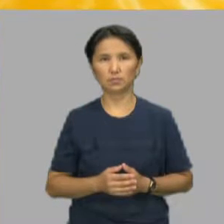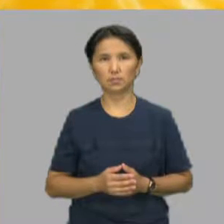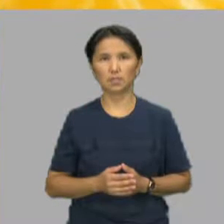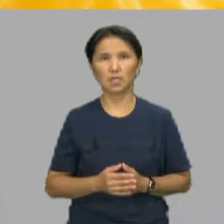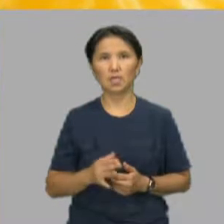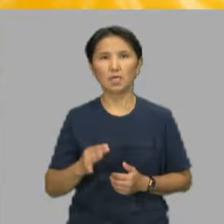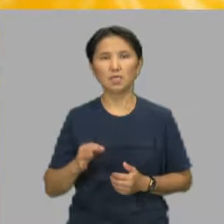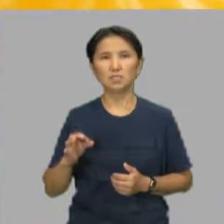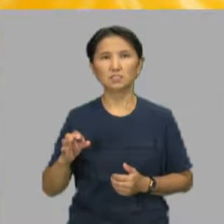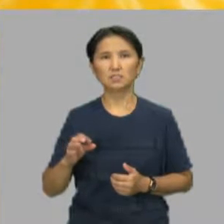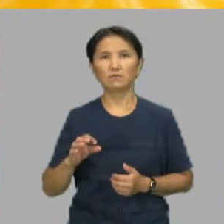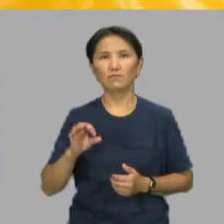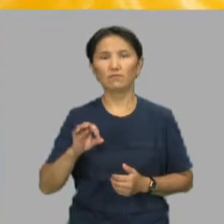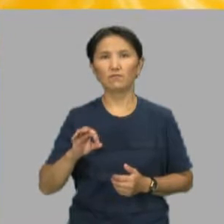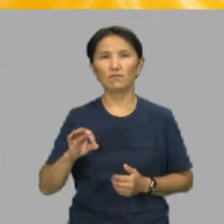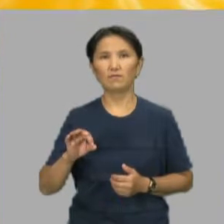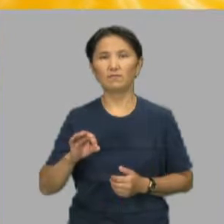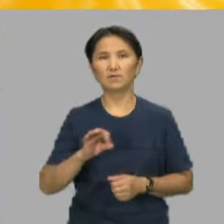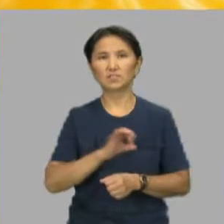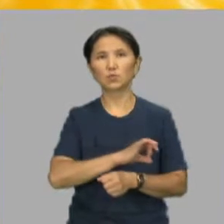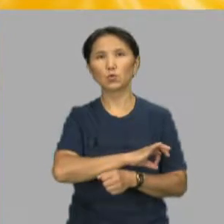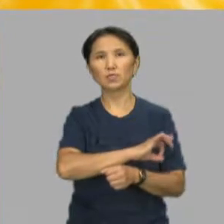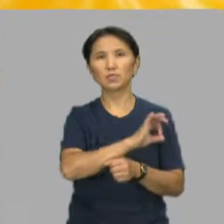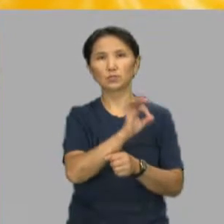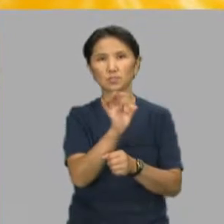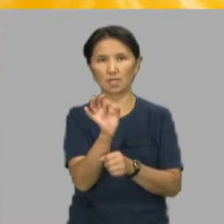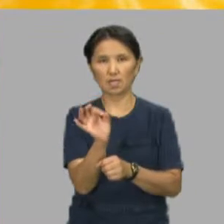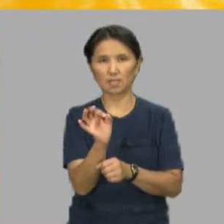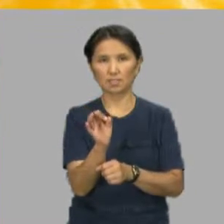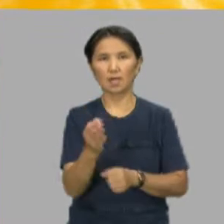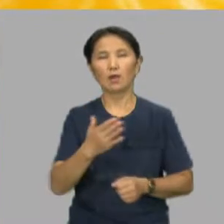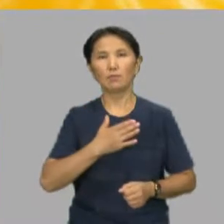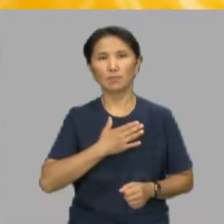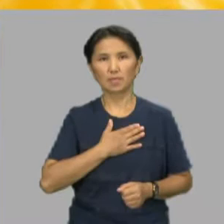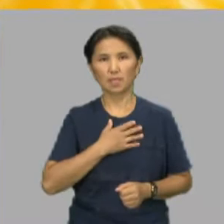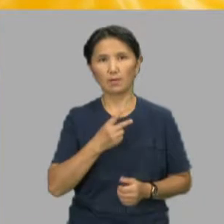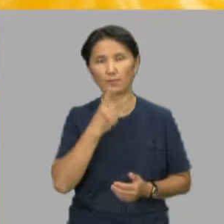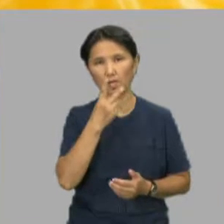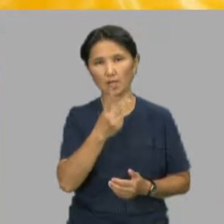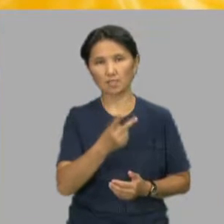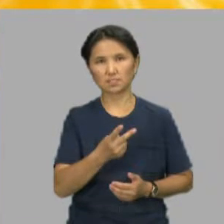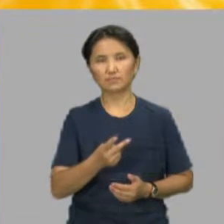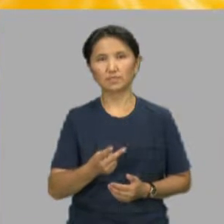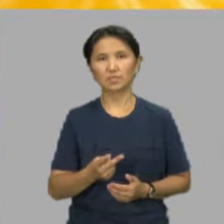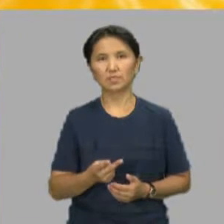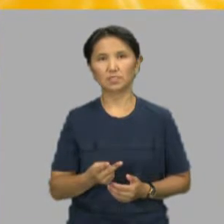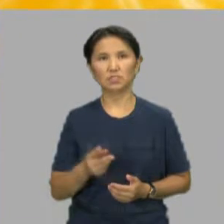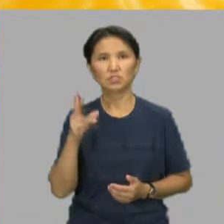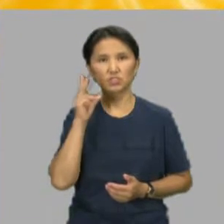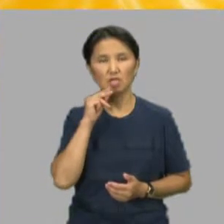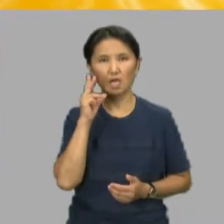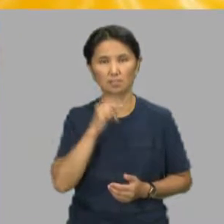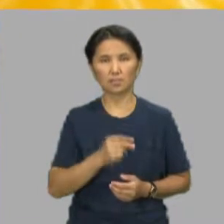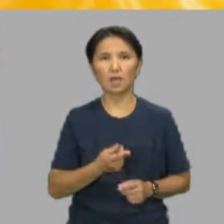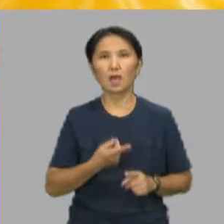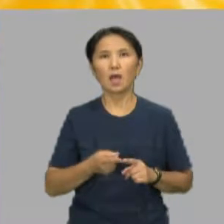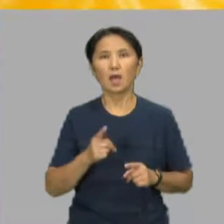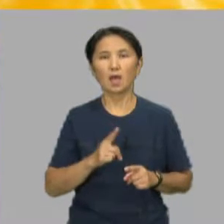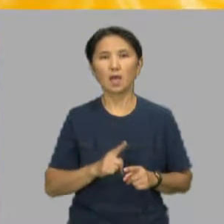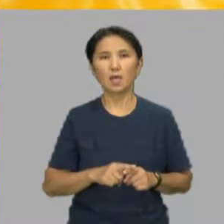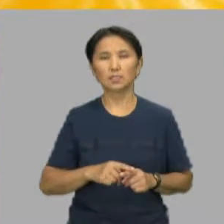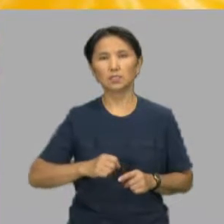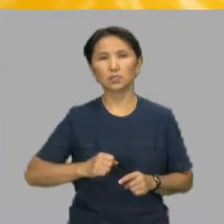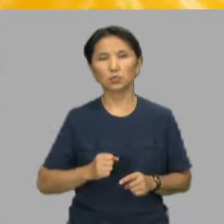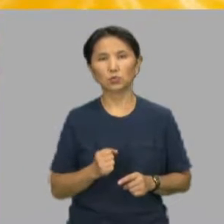с восхода до заката мне показывает даты. Этот друг